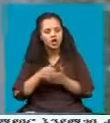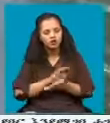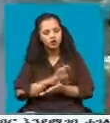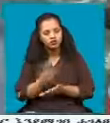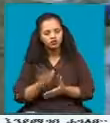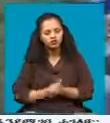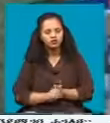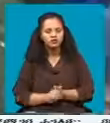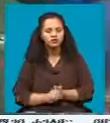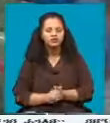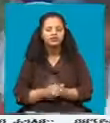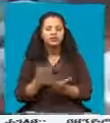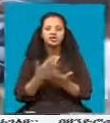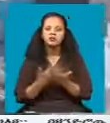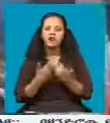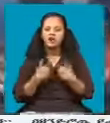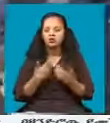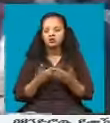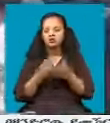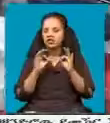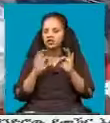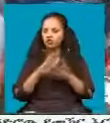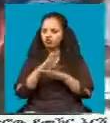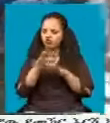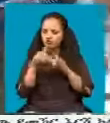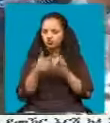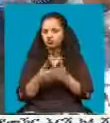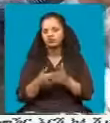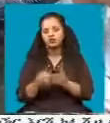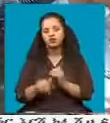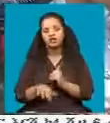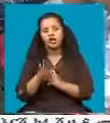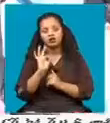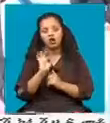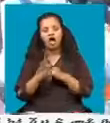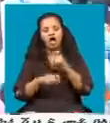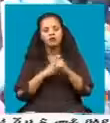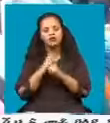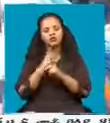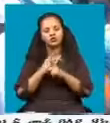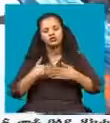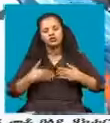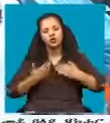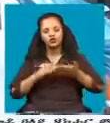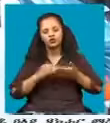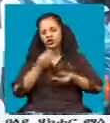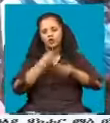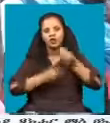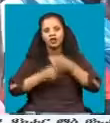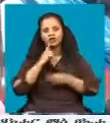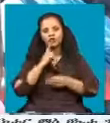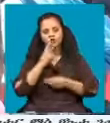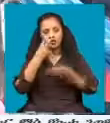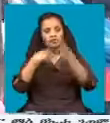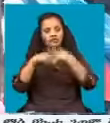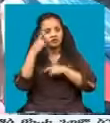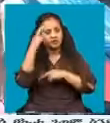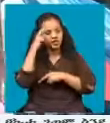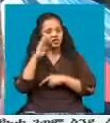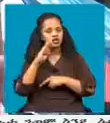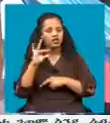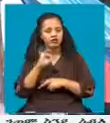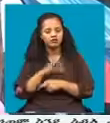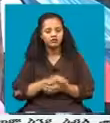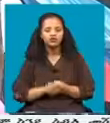ደካማዎች ገንዘብ ያለው ገንዘብ የሌለው ሁሉ ተገኝቶ አመት ጠብቆ ደስተኛ ሆኖ የሚበላበት ነው። በነቢያችን ሰበብ ሰለላሁ ዐለይሂ